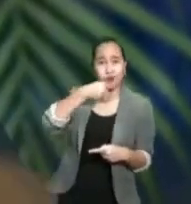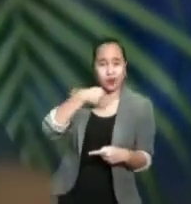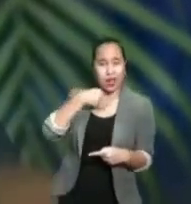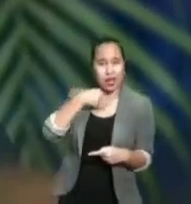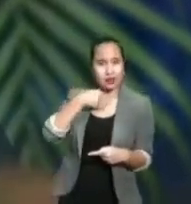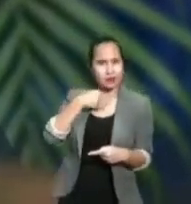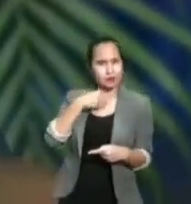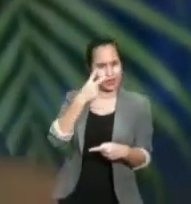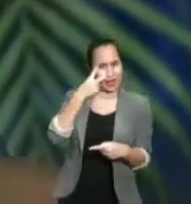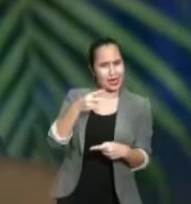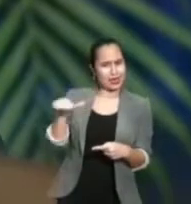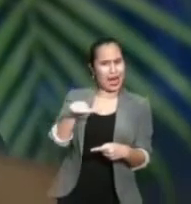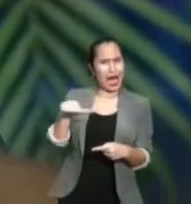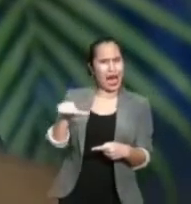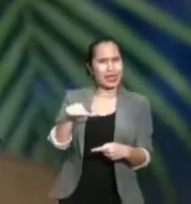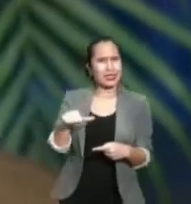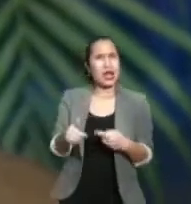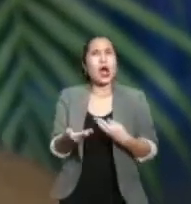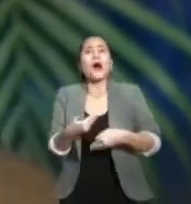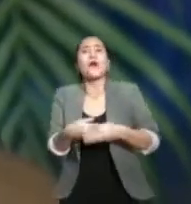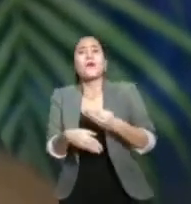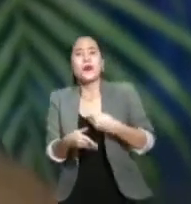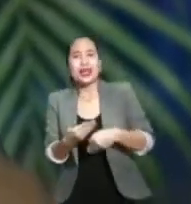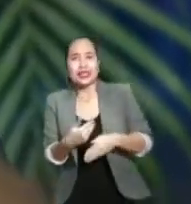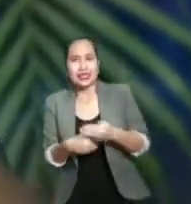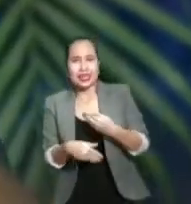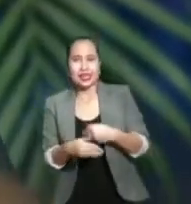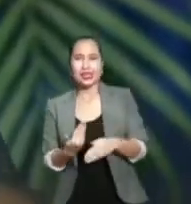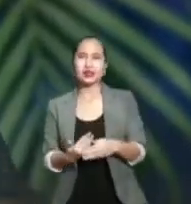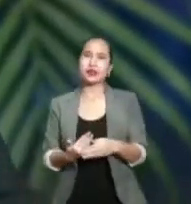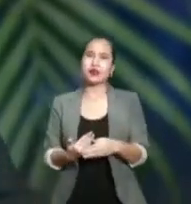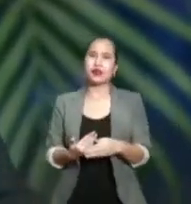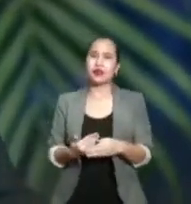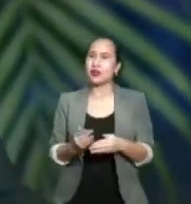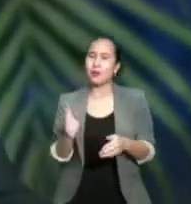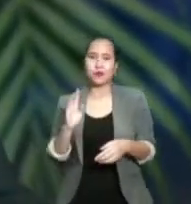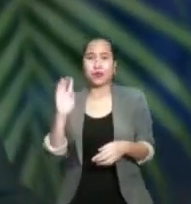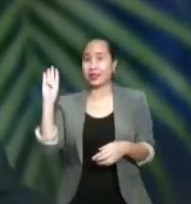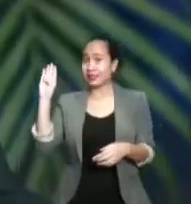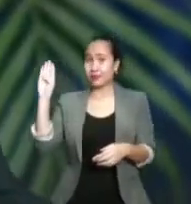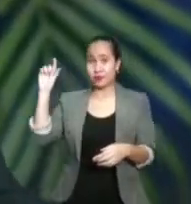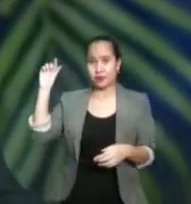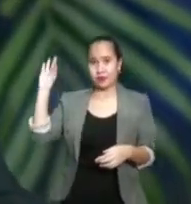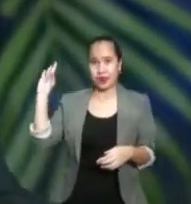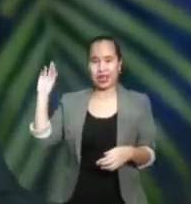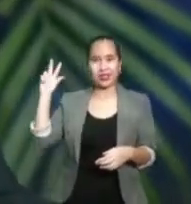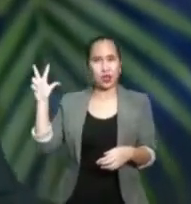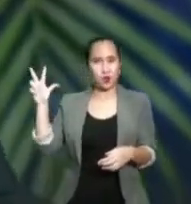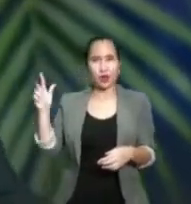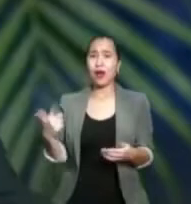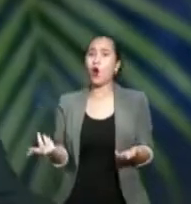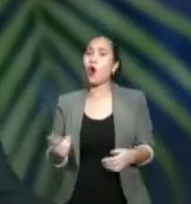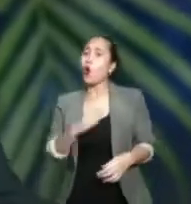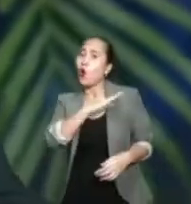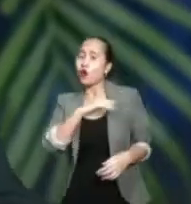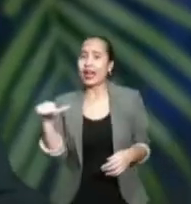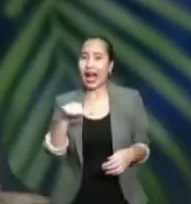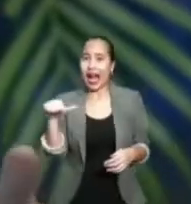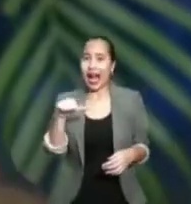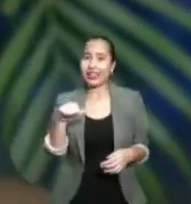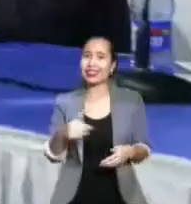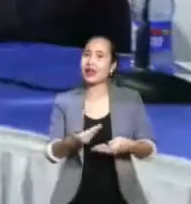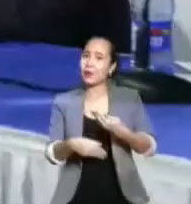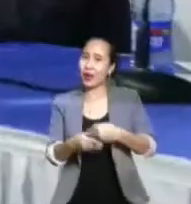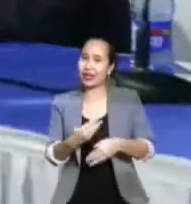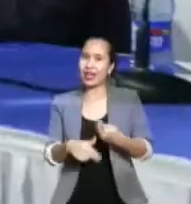andere modellen behalve BTW te kijken, sales tax. Dat hebben we ook in bestudering. En we gaan het